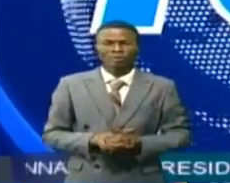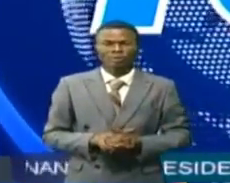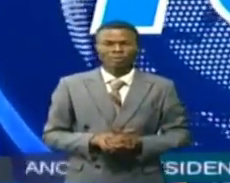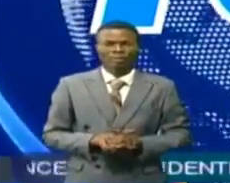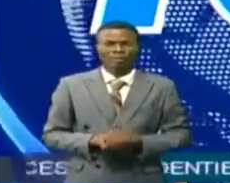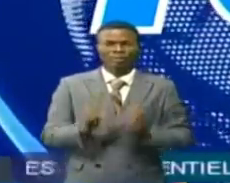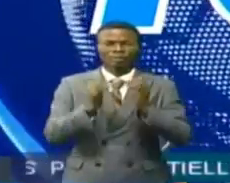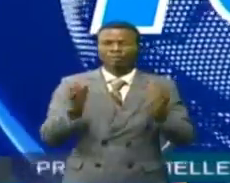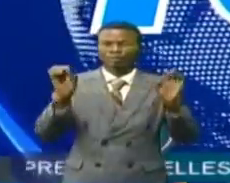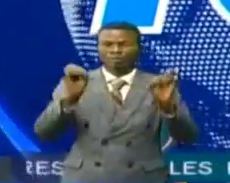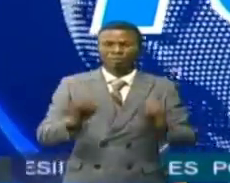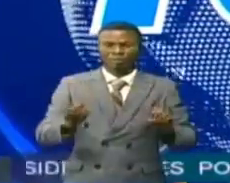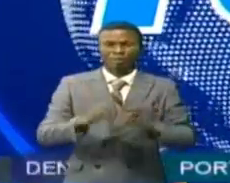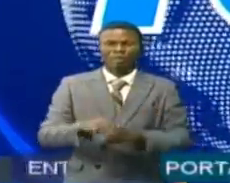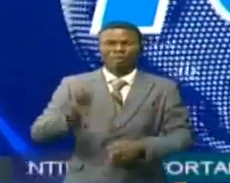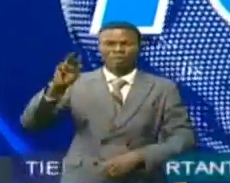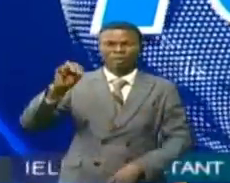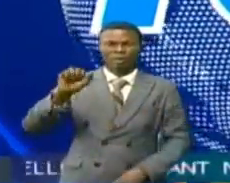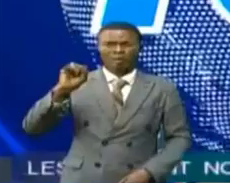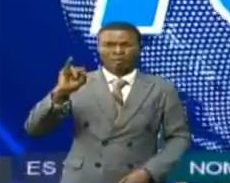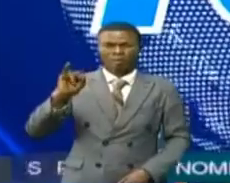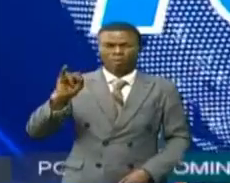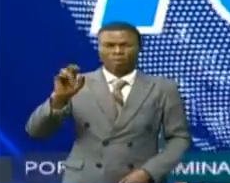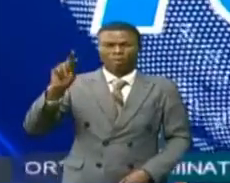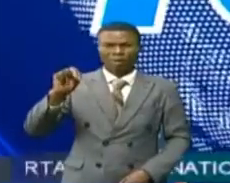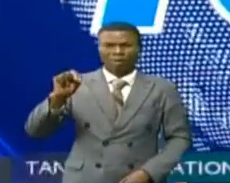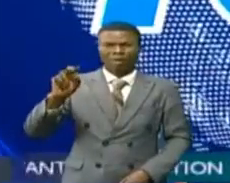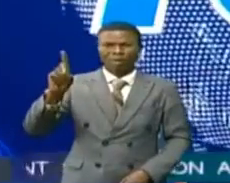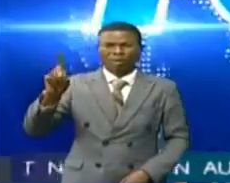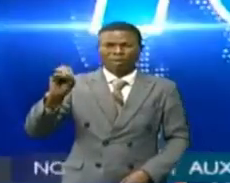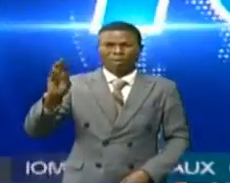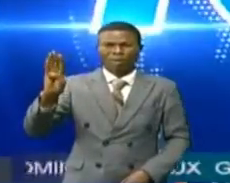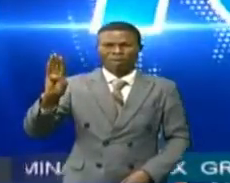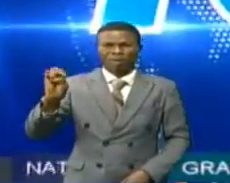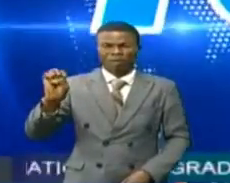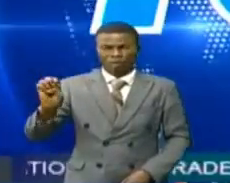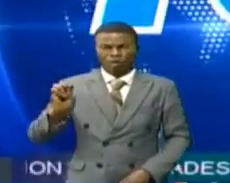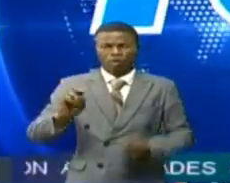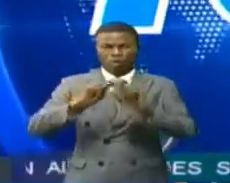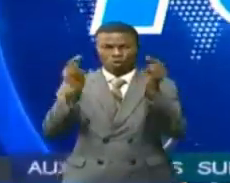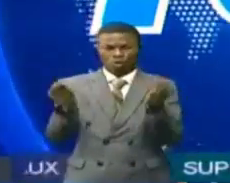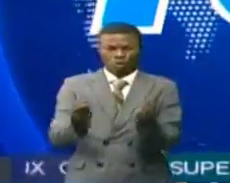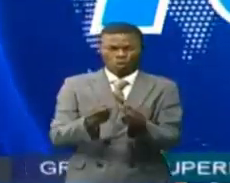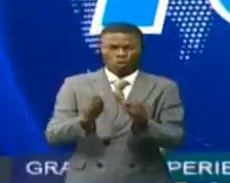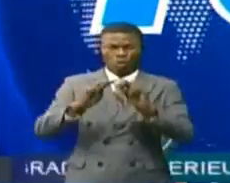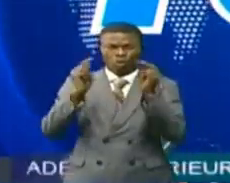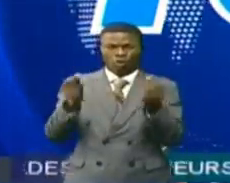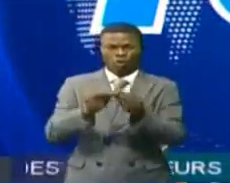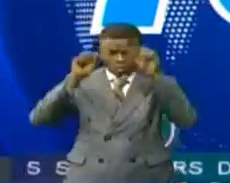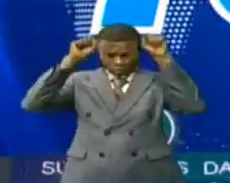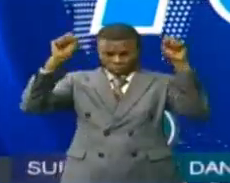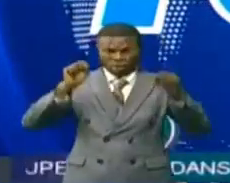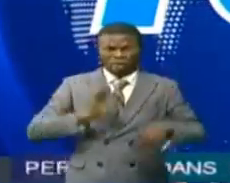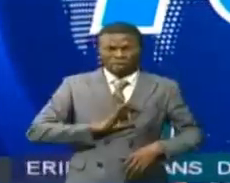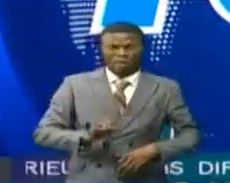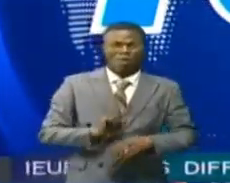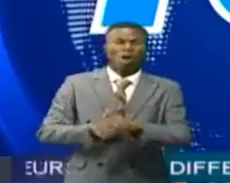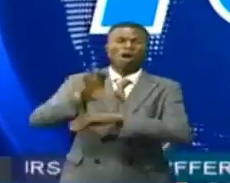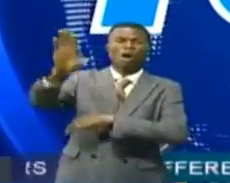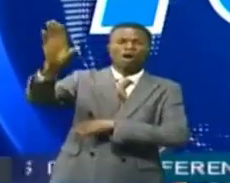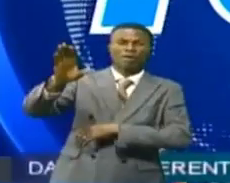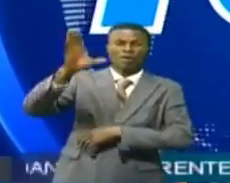Instabilité quotidienne dans le Maïndombe, on en parle davantage. Pour ce faire, une délégation de la présidence a été dépêchée